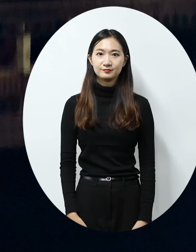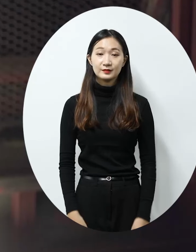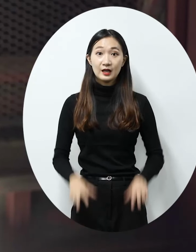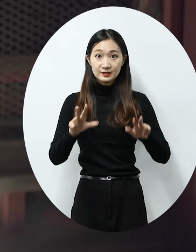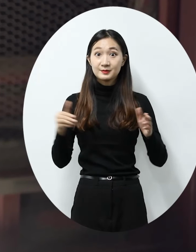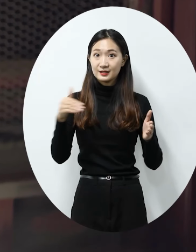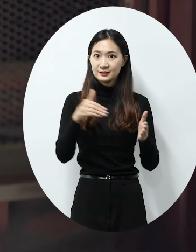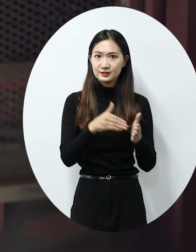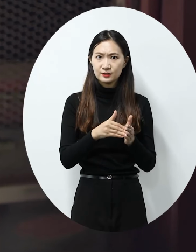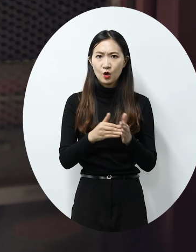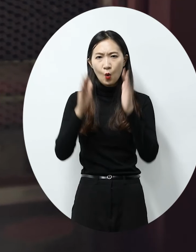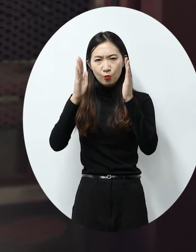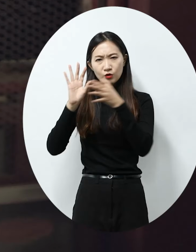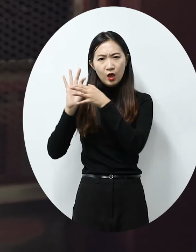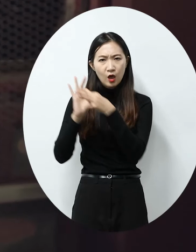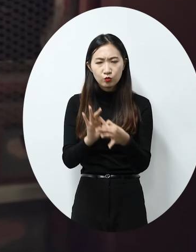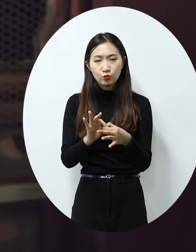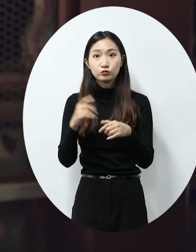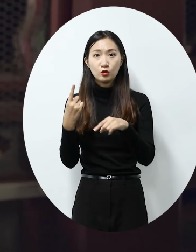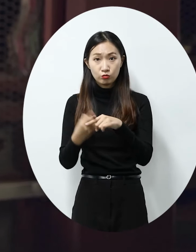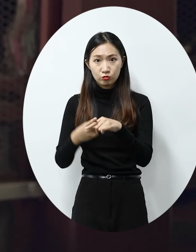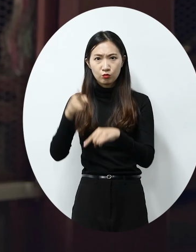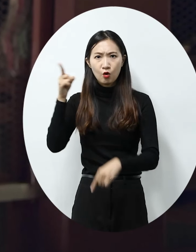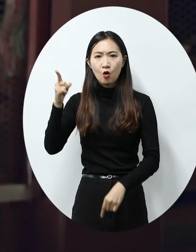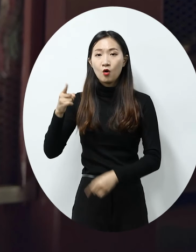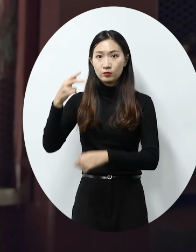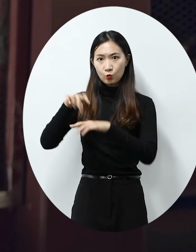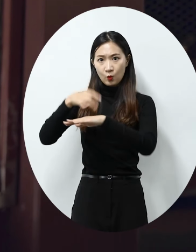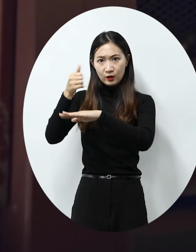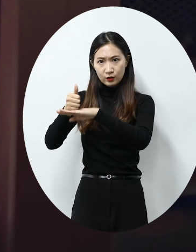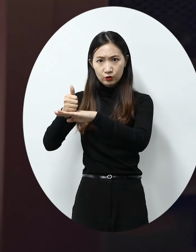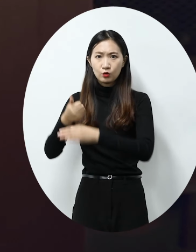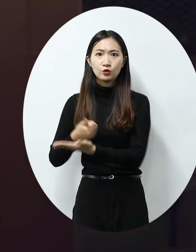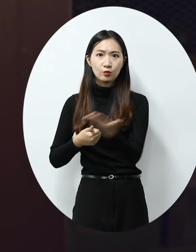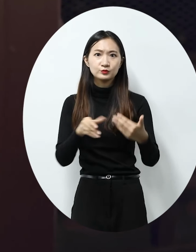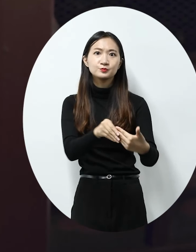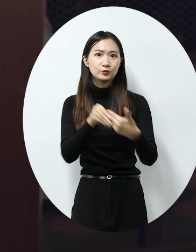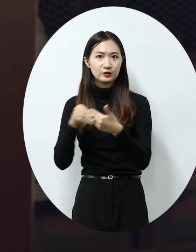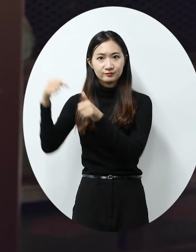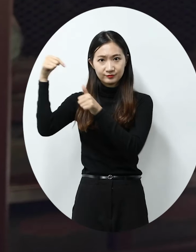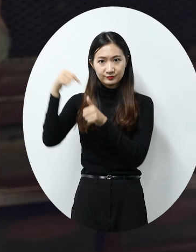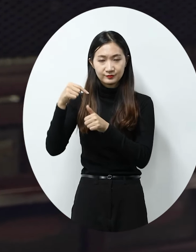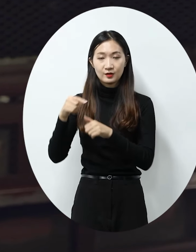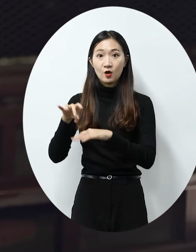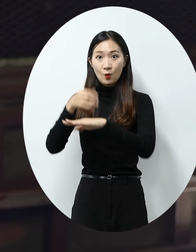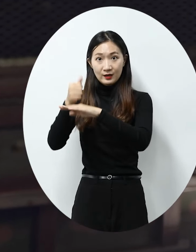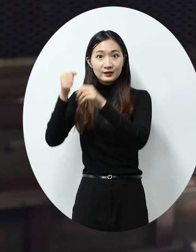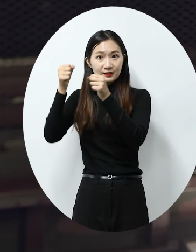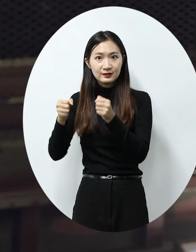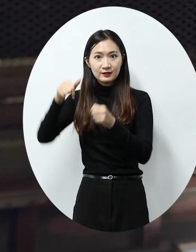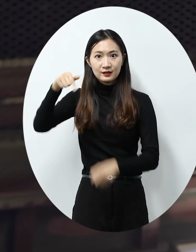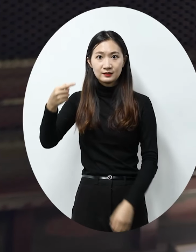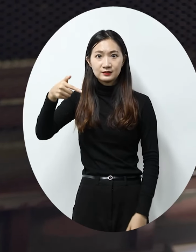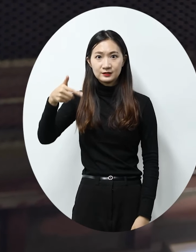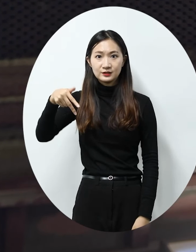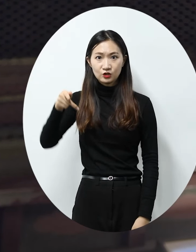지금까지 범령을 닦으시던 전하께서 손님을 모셔오라 하였습니다 주상전하가 계신